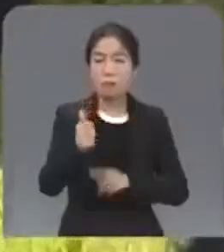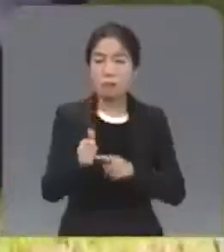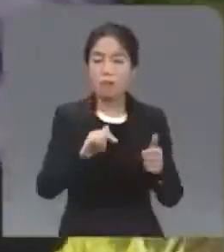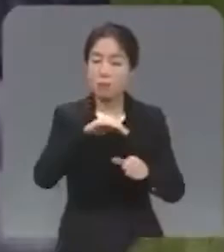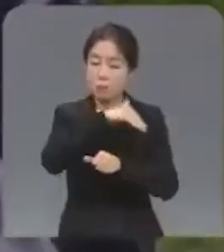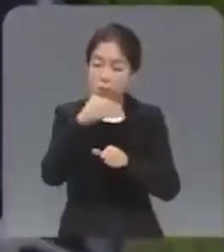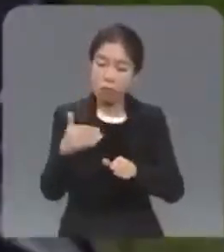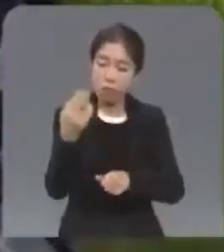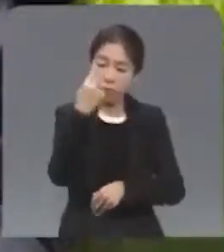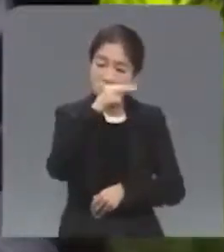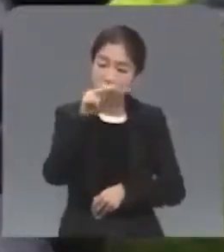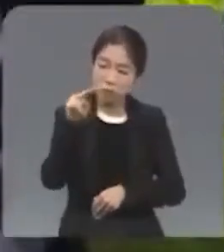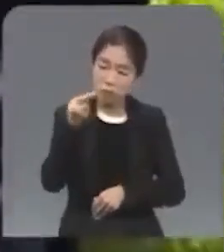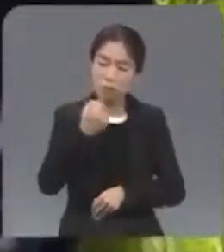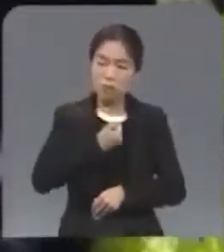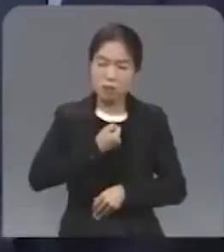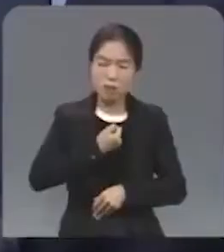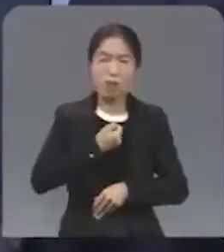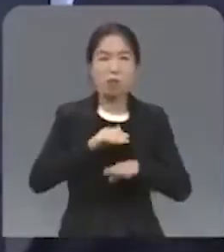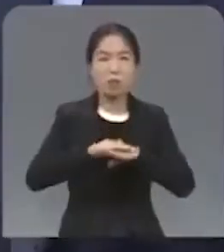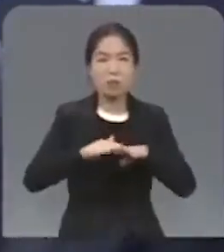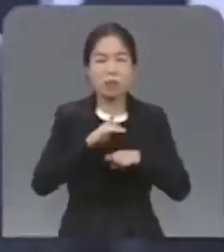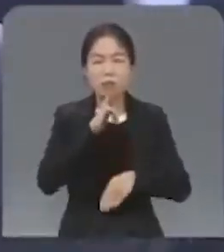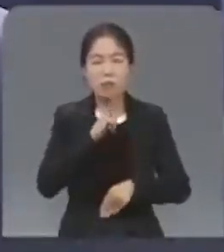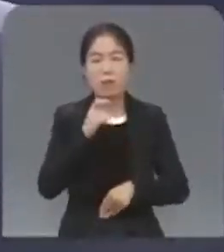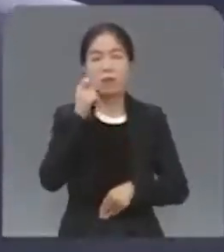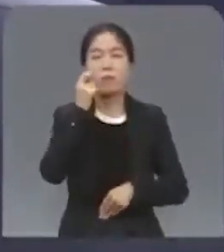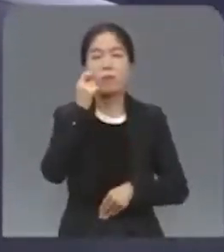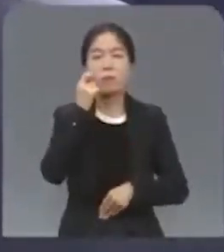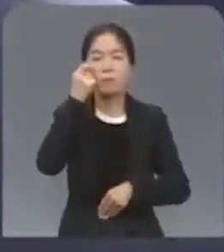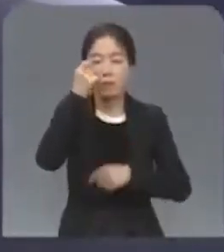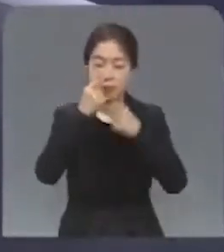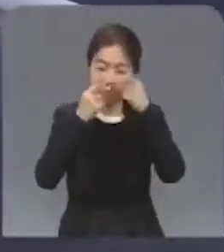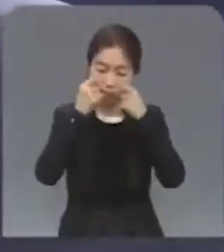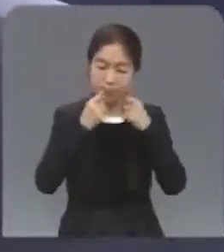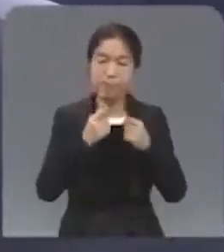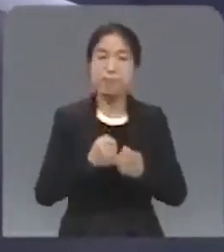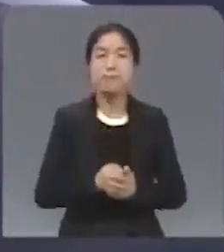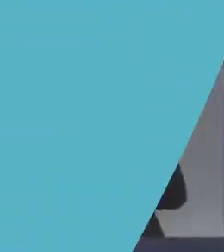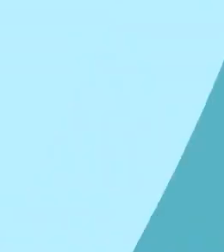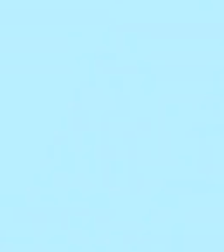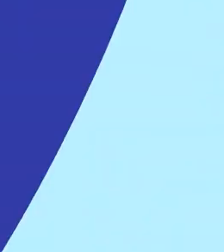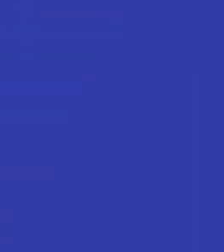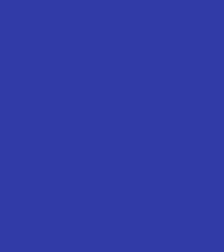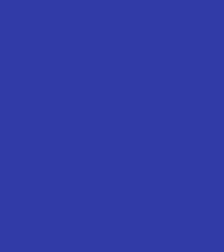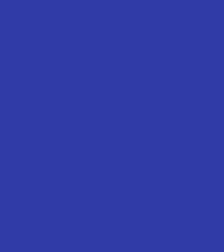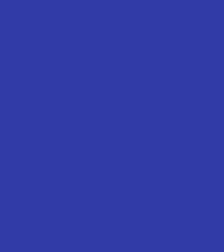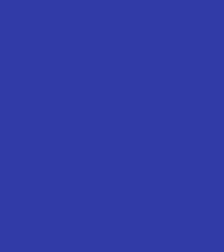현장을 둘러보니 한을 극복하자는 말이 나오지 않는다며 눈시울을 붉히기도 했습니다.